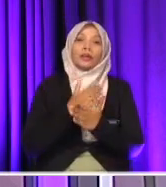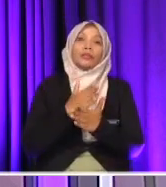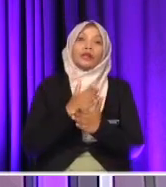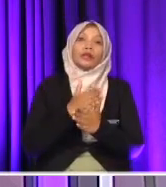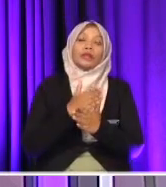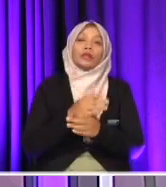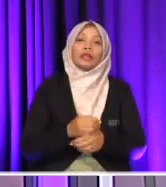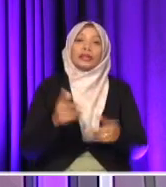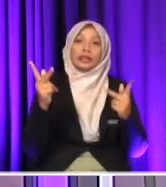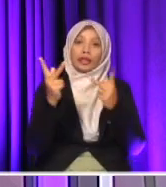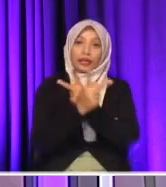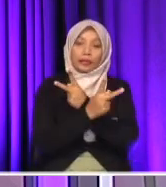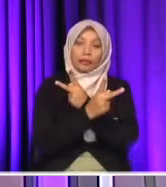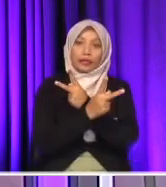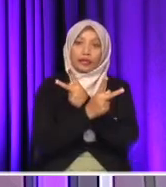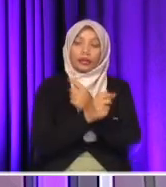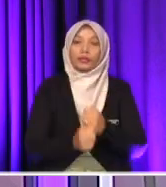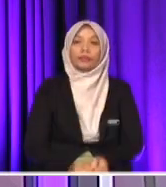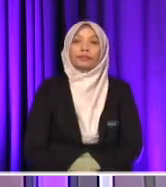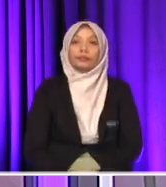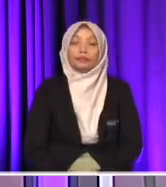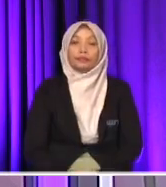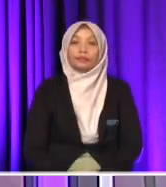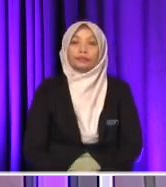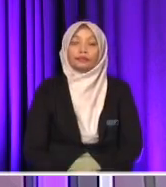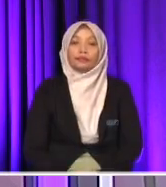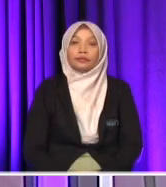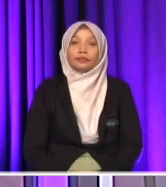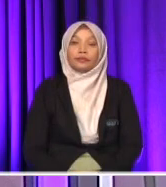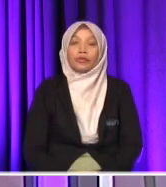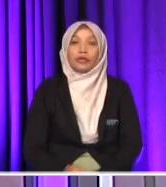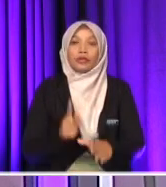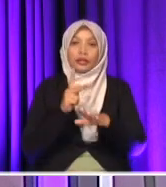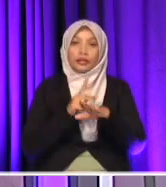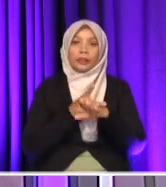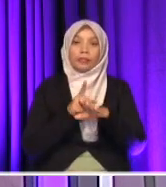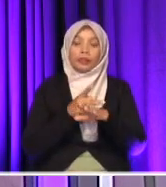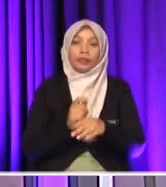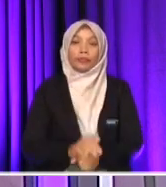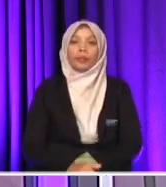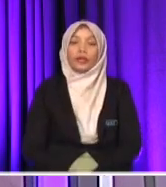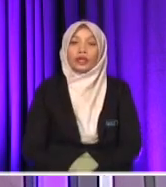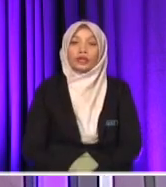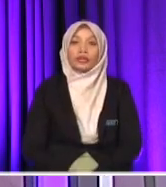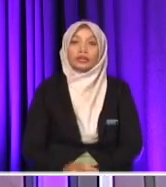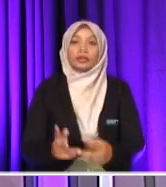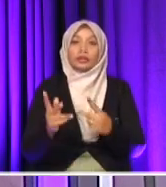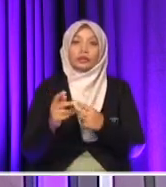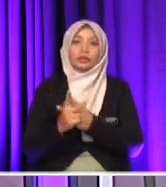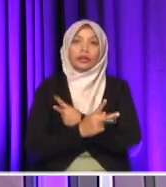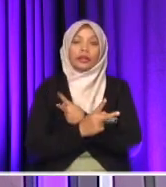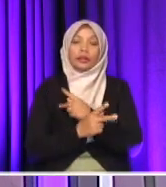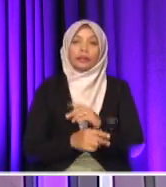darab dengan ini adalah volt per bahagian. Yang tombol pemilik ubah yang kita pakai ni tadi. Baik, Cikgu. So kita darabkan ini